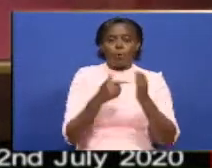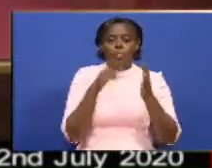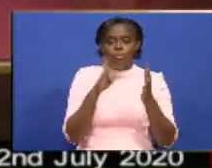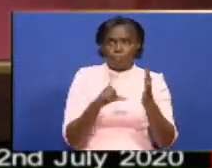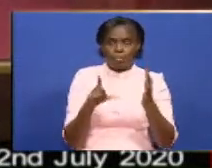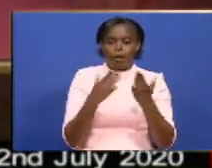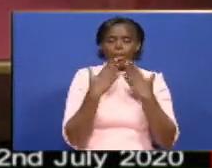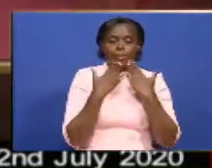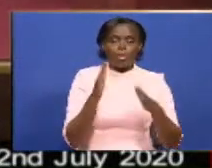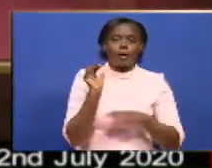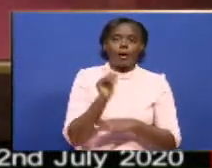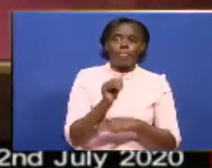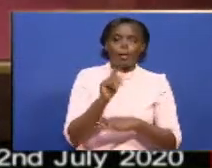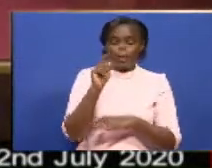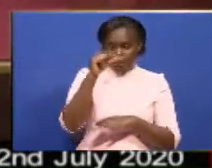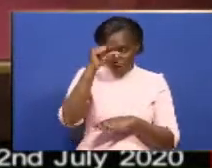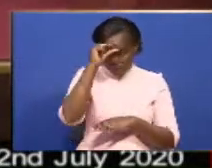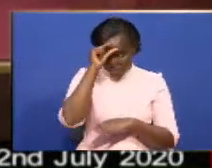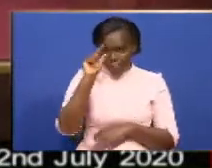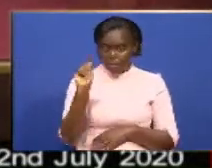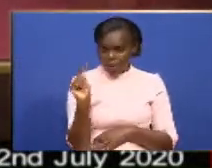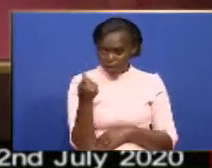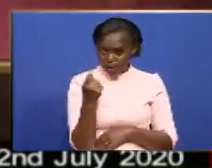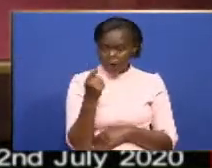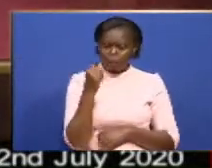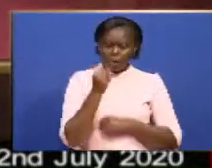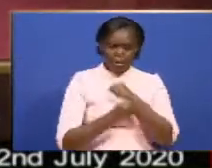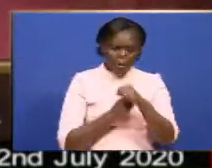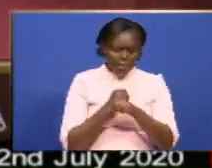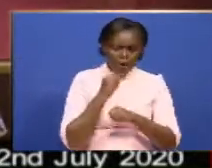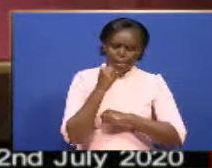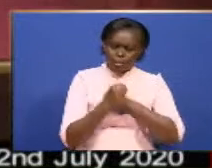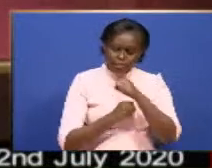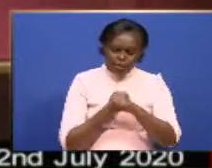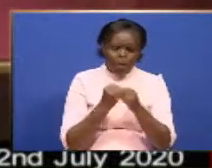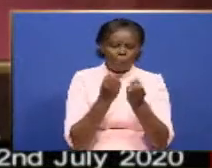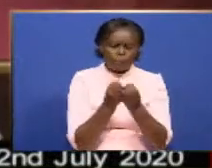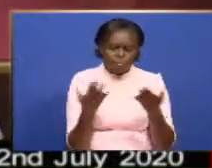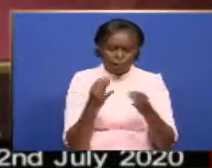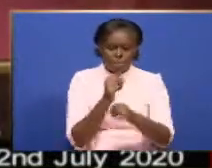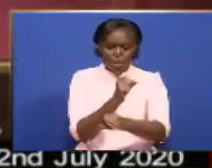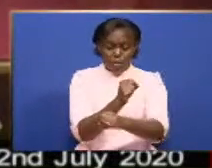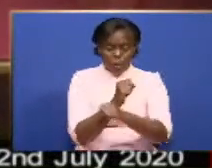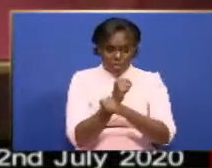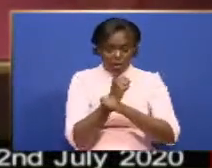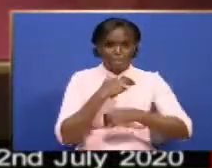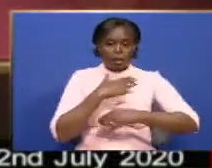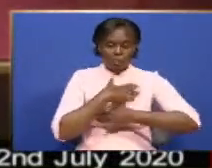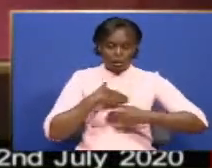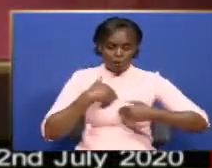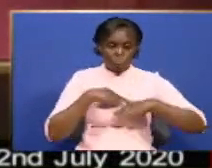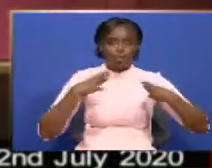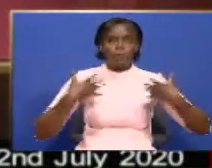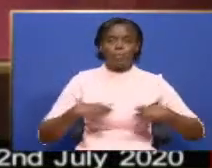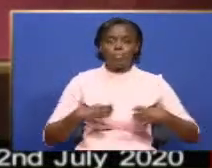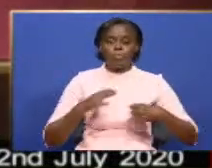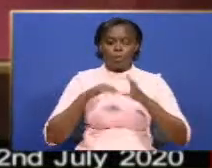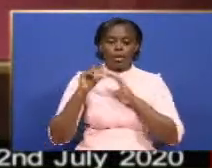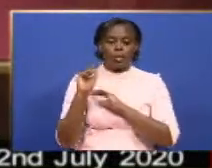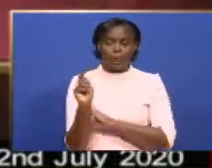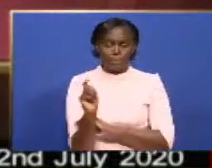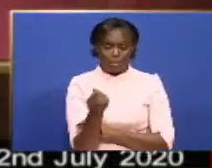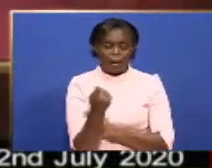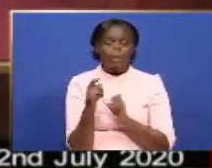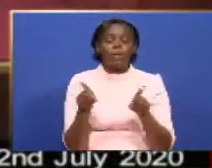kushukuru kwa serikali yetu kwa miaka hii yote imekuwa ikiwalinda wakimbizi wa nje, na vile vile tunajua